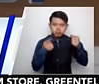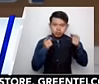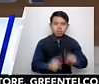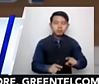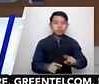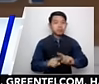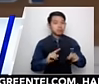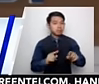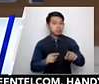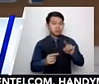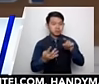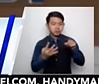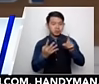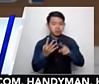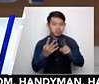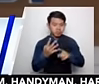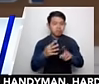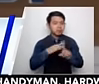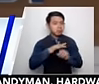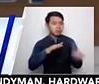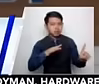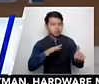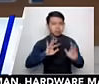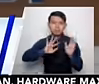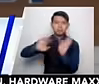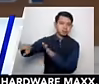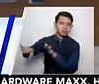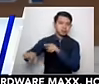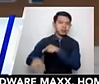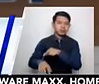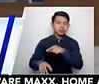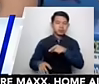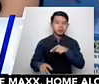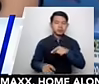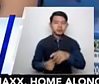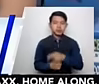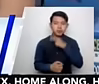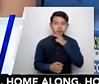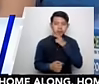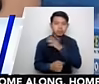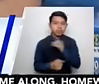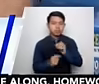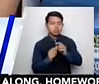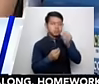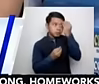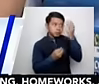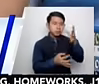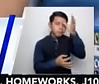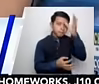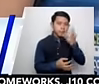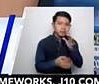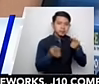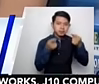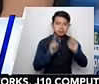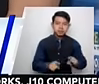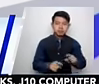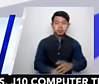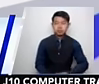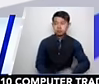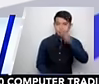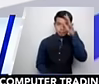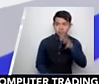suspect at diretsong nagsumbong sa kanyang mga magulang. Ikinagulat ng mga magulang ng mga biktima ang